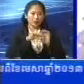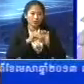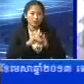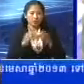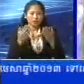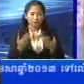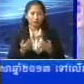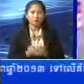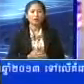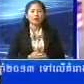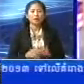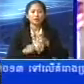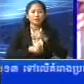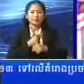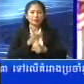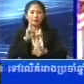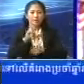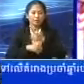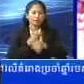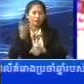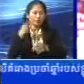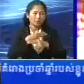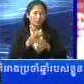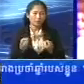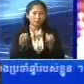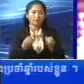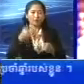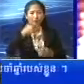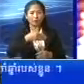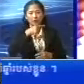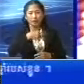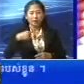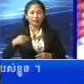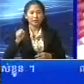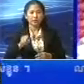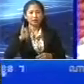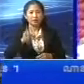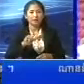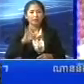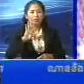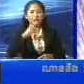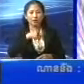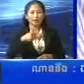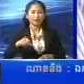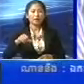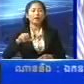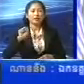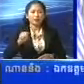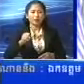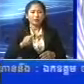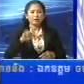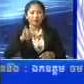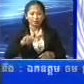ស័យនេះដែលកាលពីឆ្នាំកន្លងទៅកម្ពុជាផលិតស្រូវបានជាង9លានតោននិងសរុបស្រូវជាង4លានតោនសម្រាប់កែច្នៃជាអង្ករ